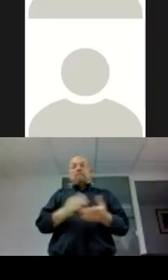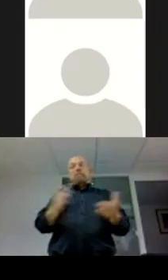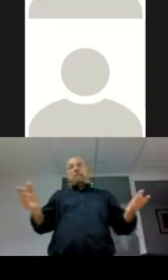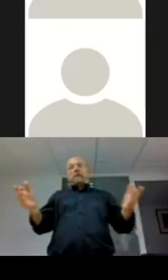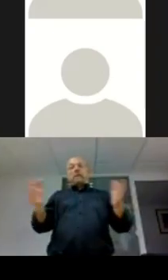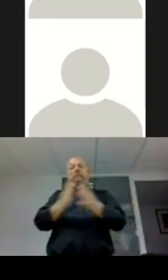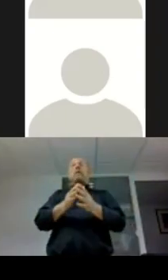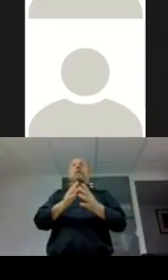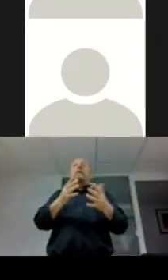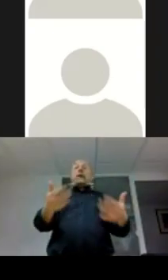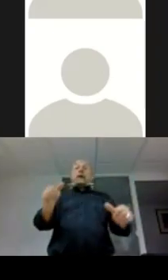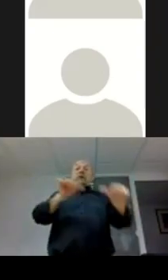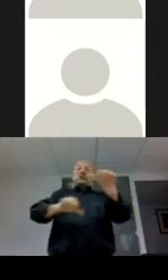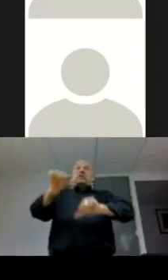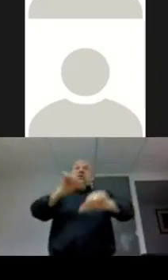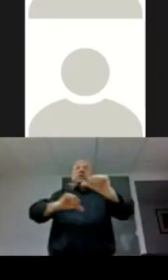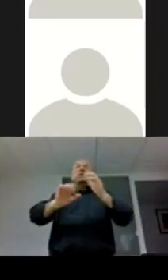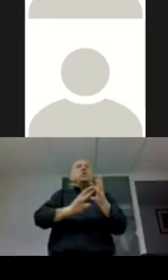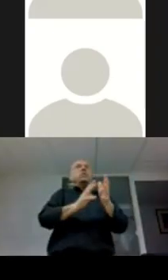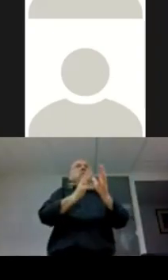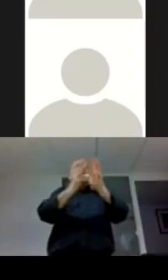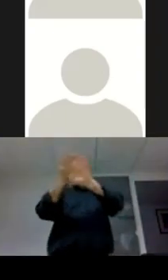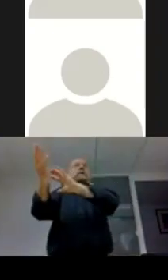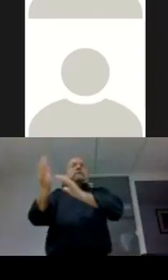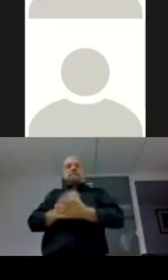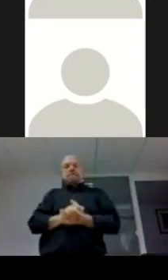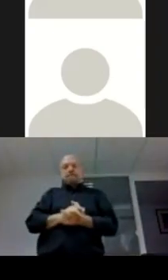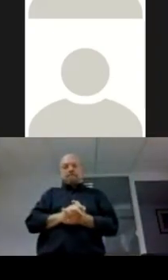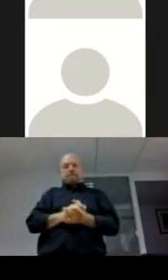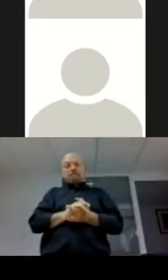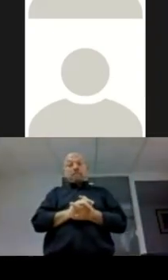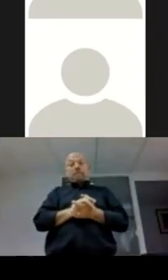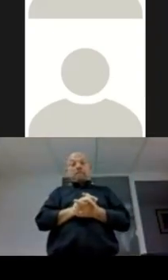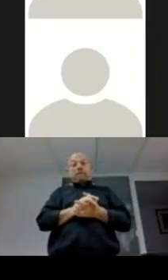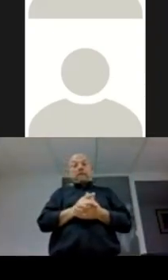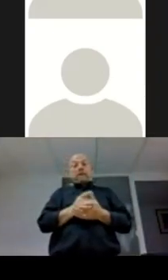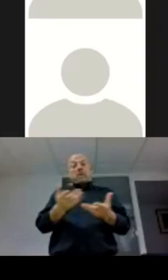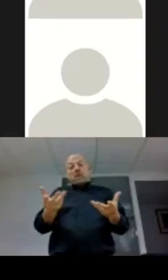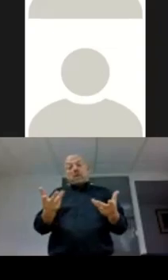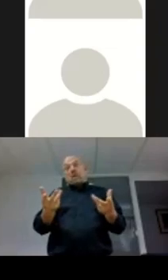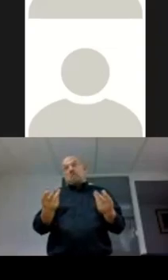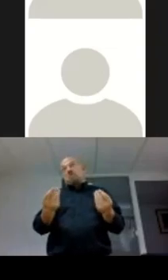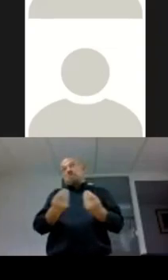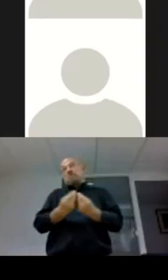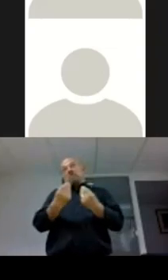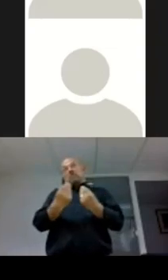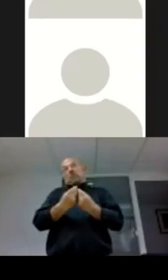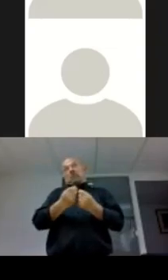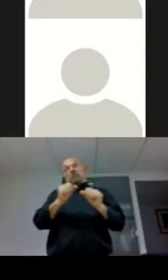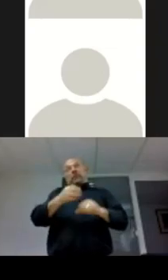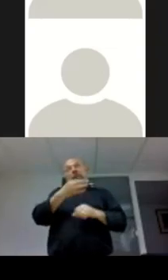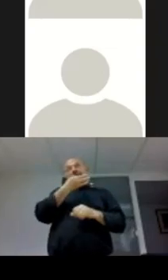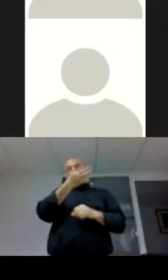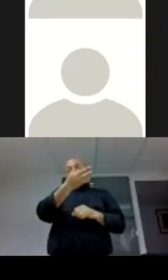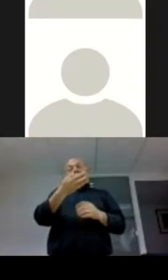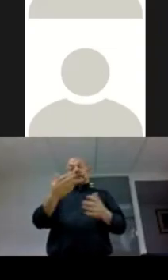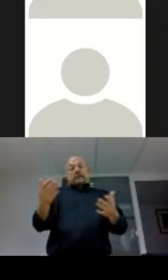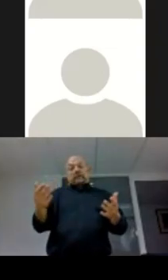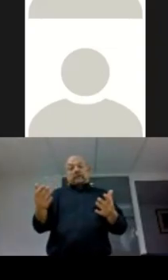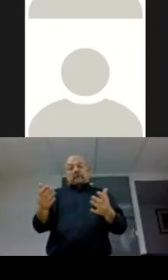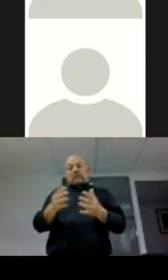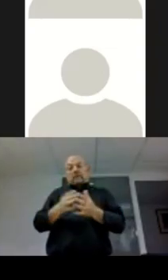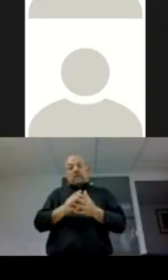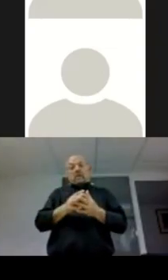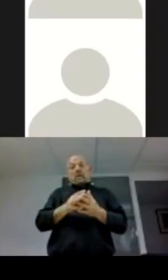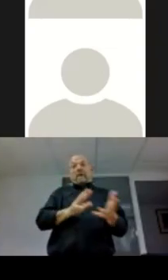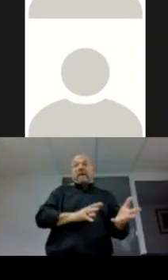Voilà, alors, un petit mot avant de conclure sur les évolutions en chirurgie, pour vous dire que malheureusement, l'évolution